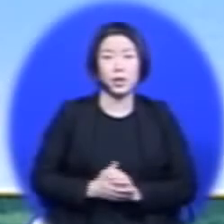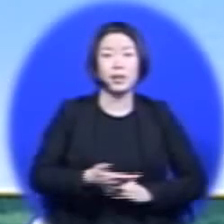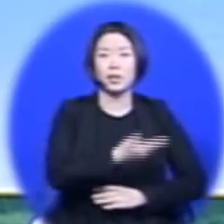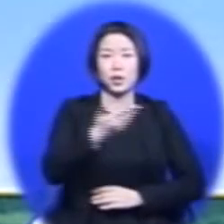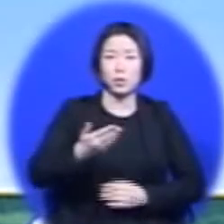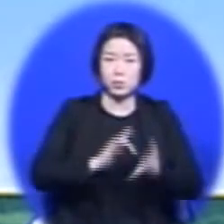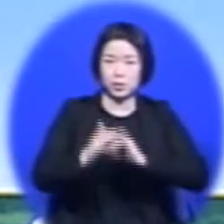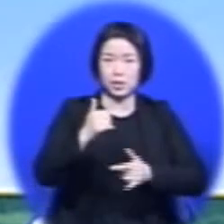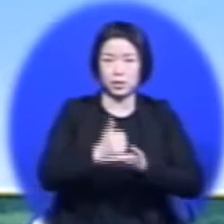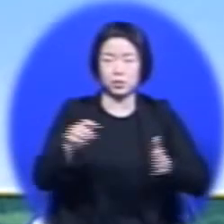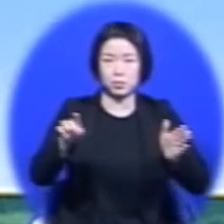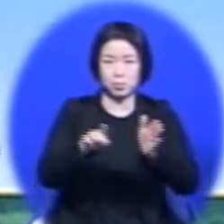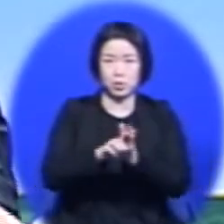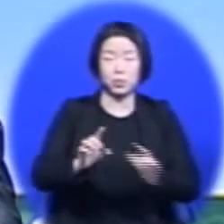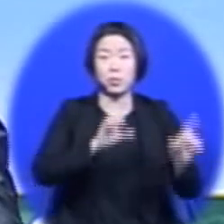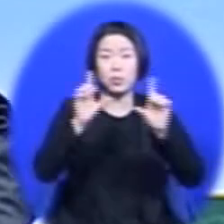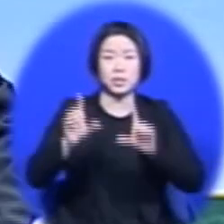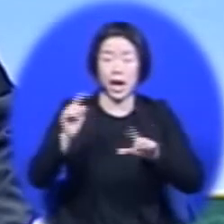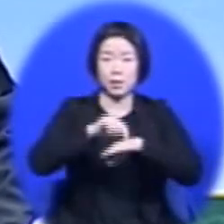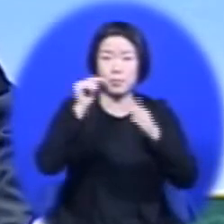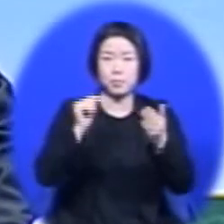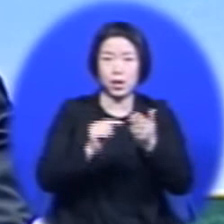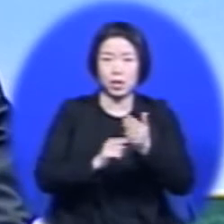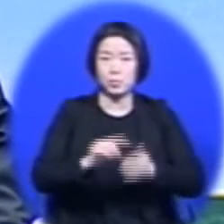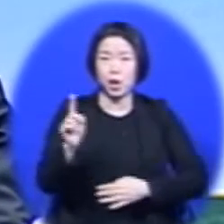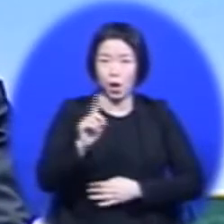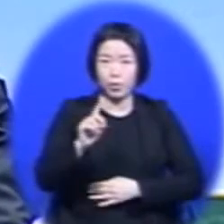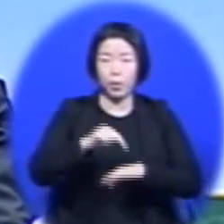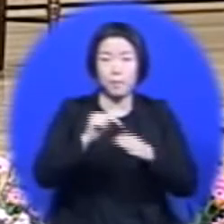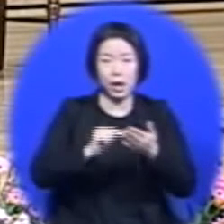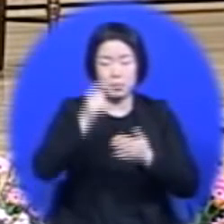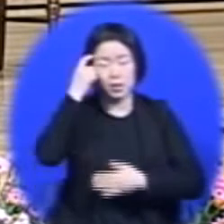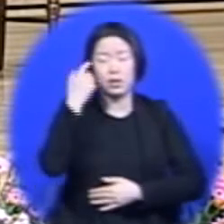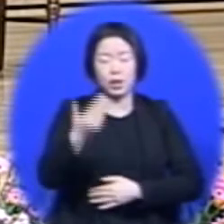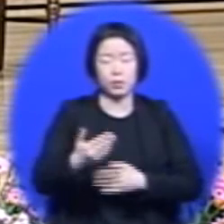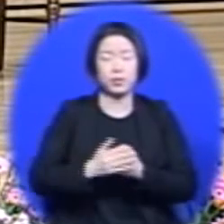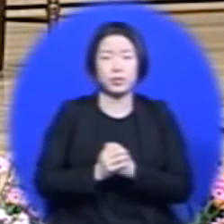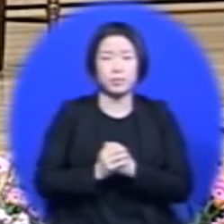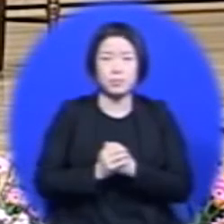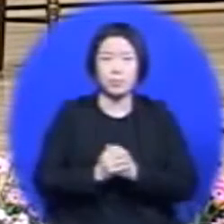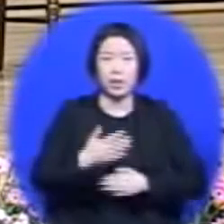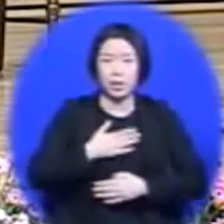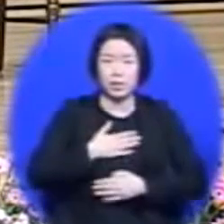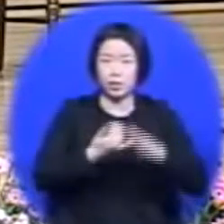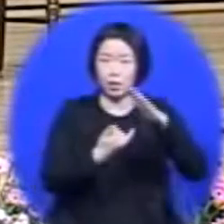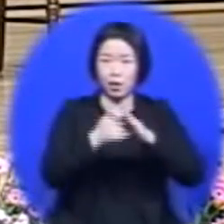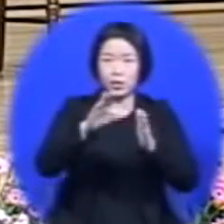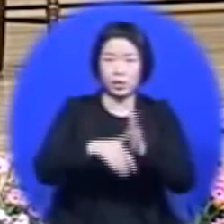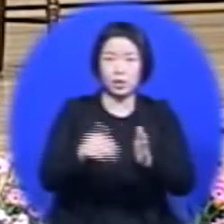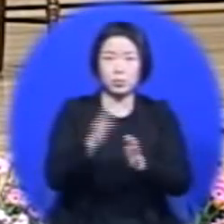여러분, 예수님을 믿고 사는 심정이 어떤 심정일까요? 저는 어릴 때부터